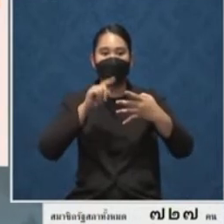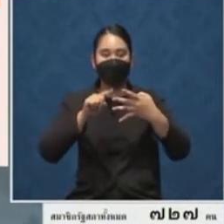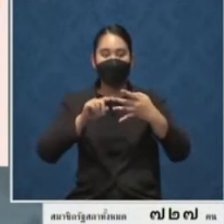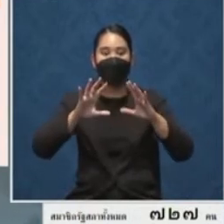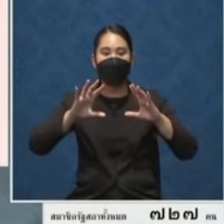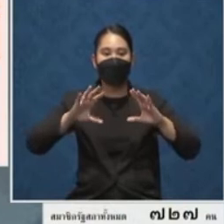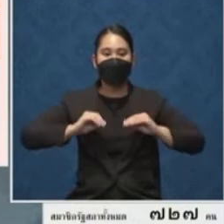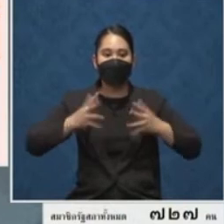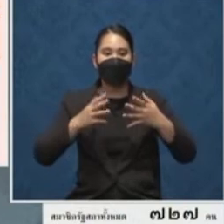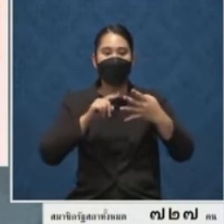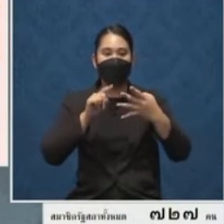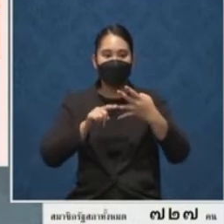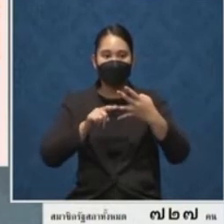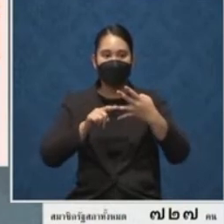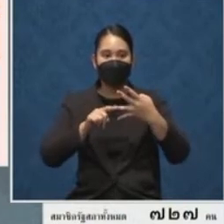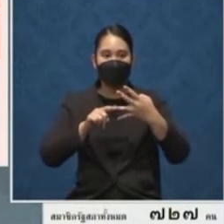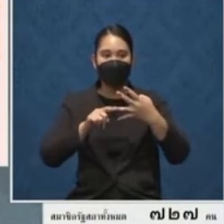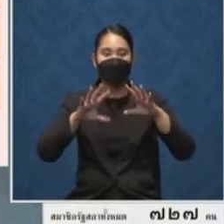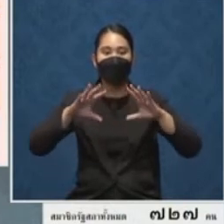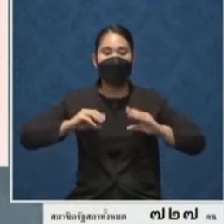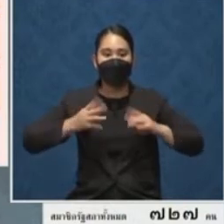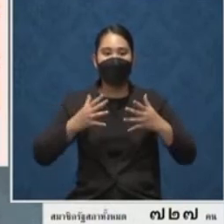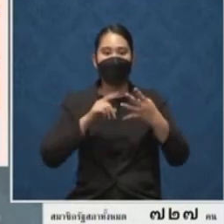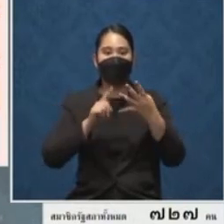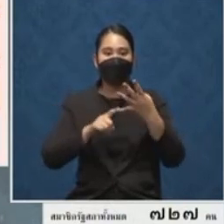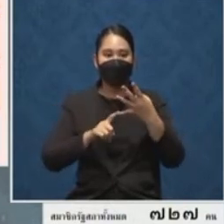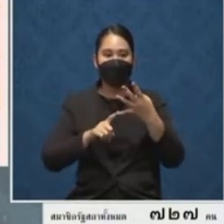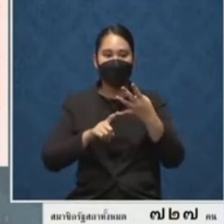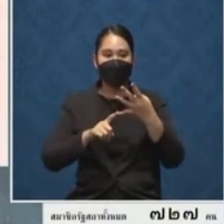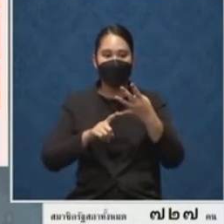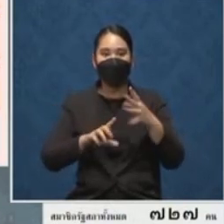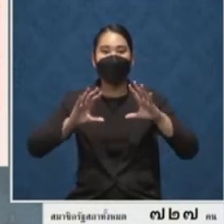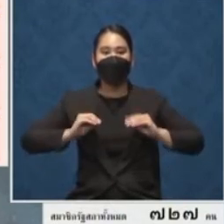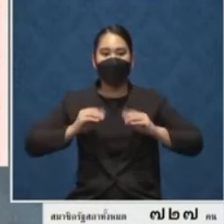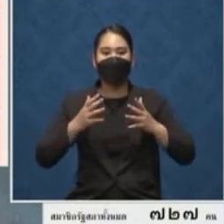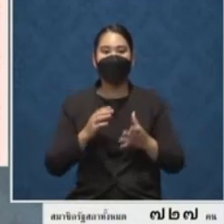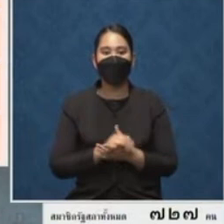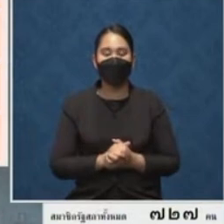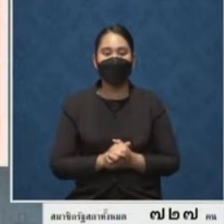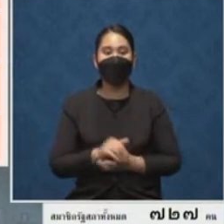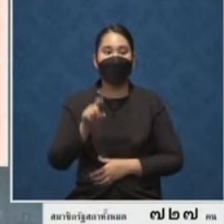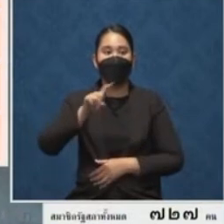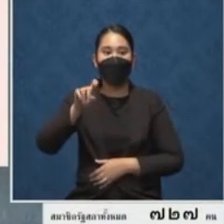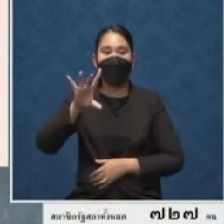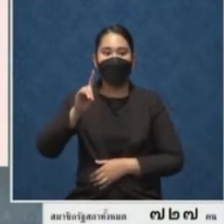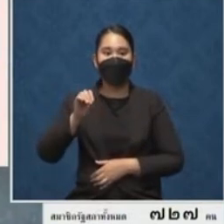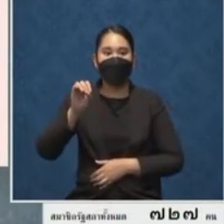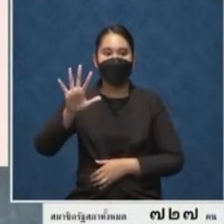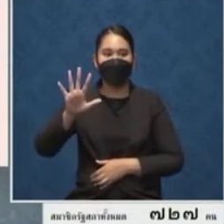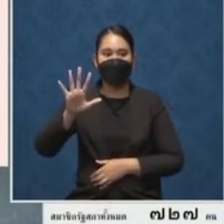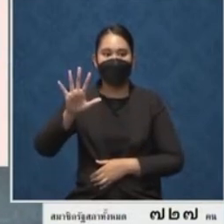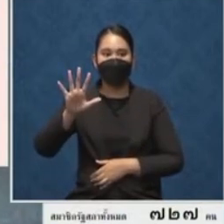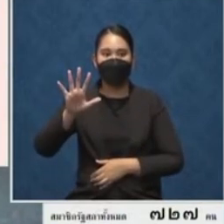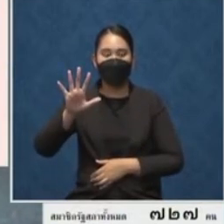การ3ไม่รับหลักการ4ไม่รับหลักการครับ 185นางสาวตรีนุชเทียนทอง